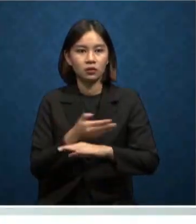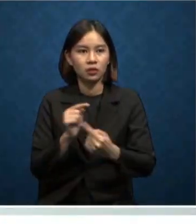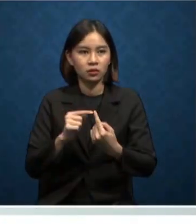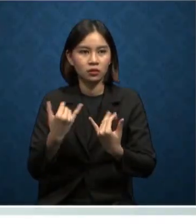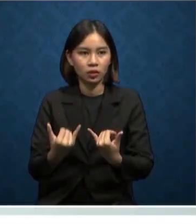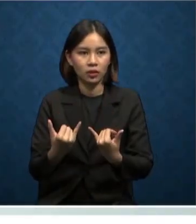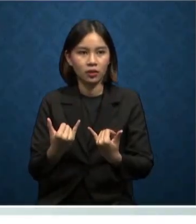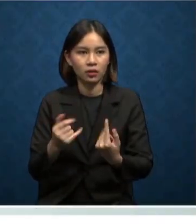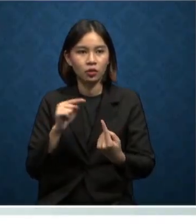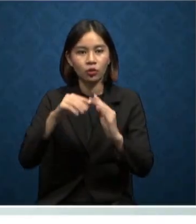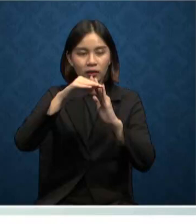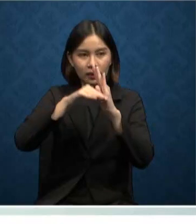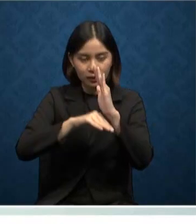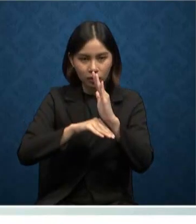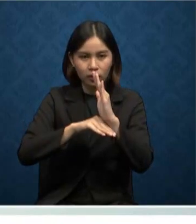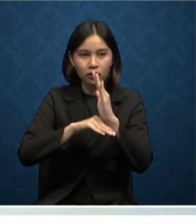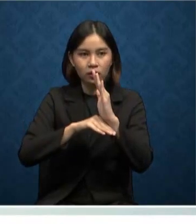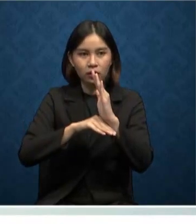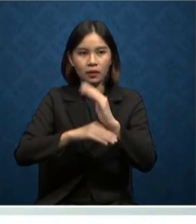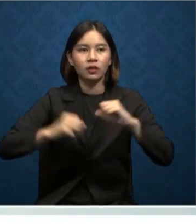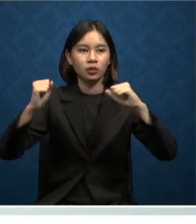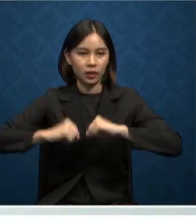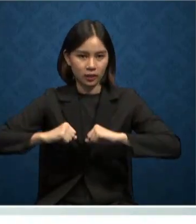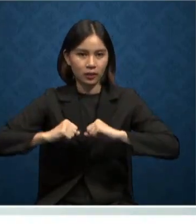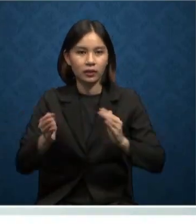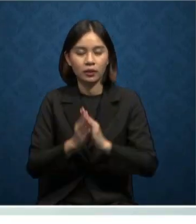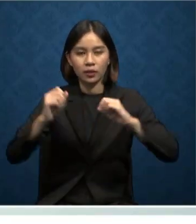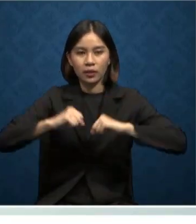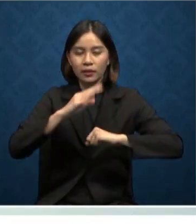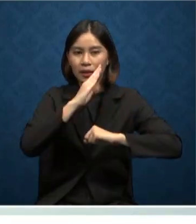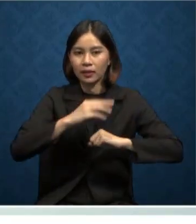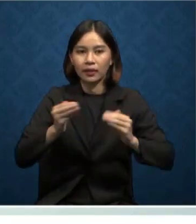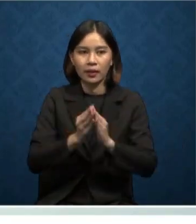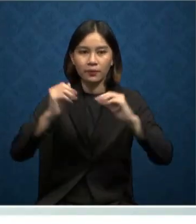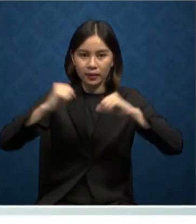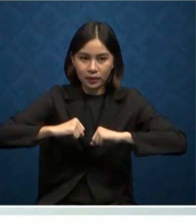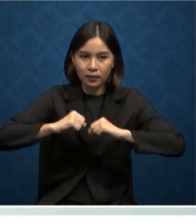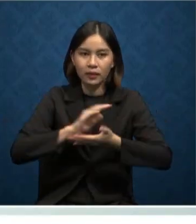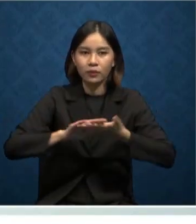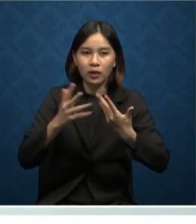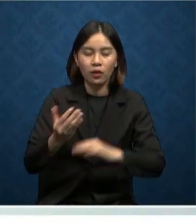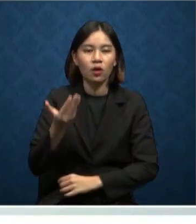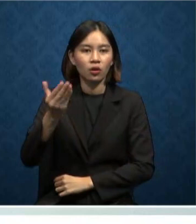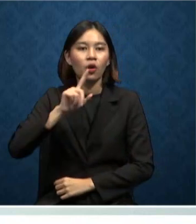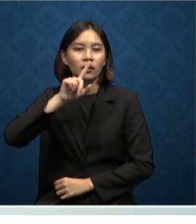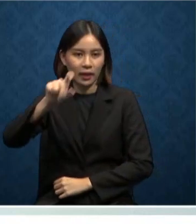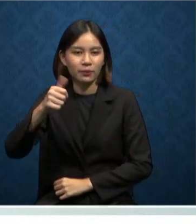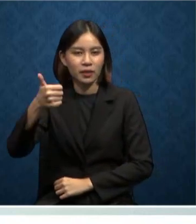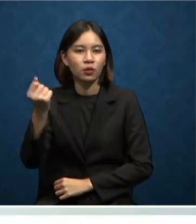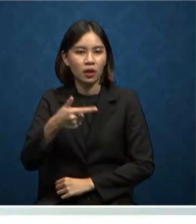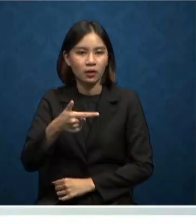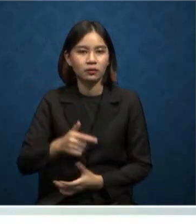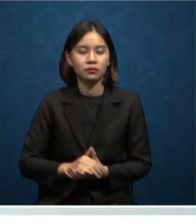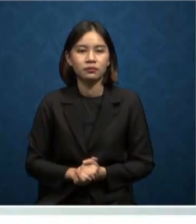นี้เนี่ยมันยังอยู่ในขั้นตอนของการที่จะลงมตินะครับถ้าลงมติเสร็จแล้วท่านก็ขออนุญาตถามดีกว่านะครับ